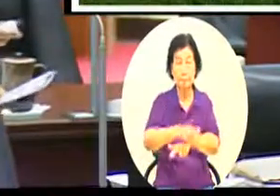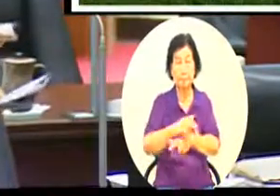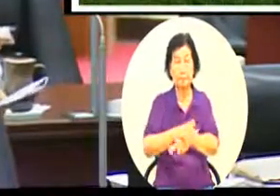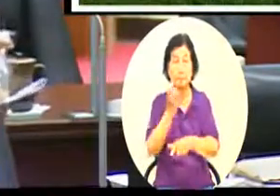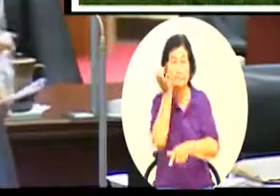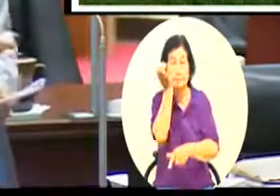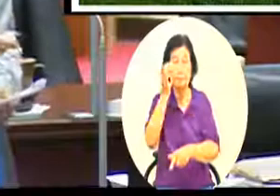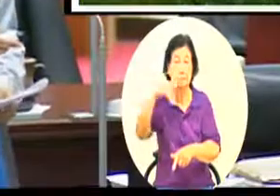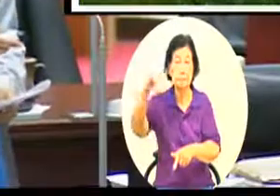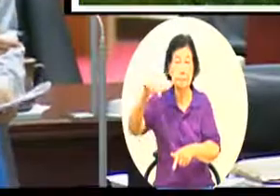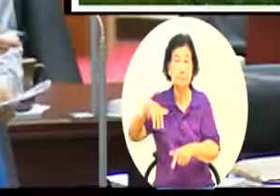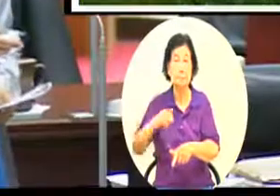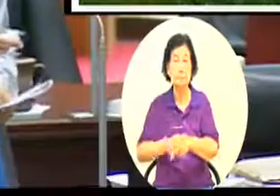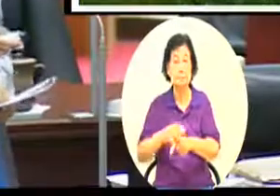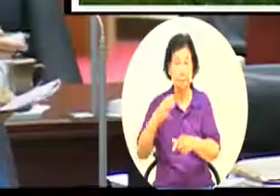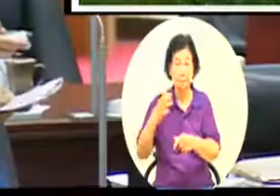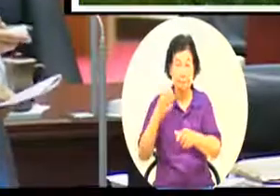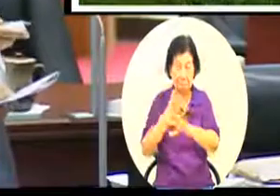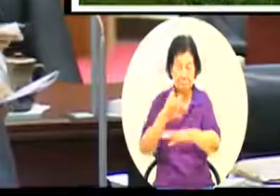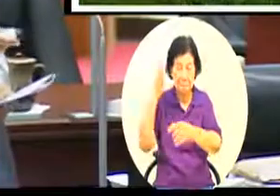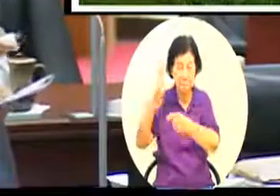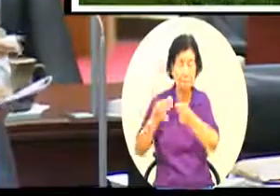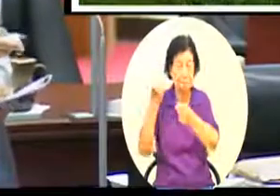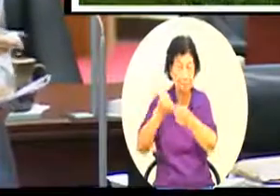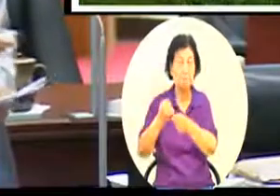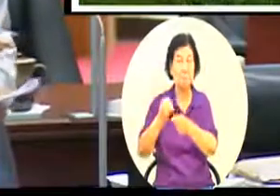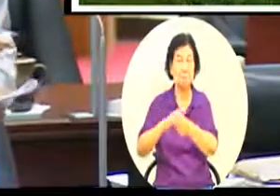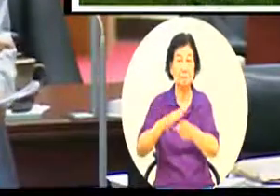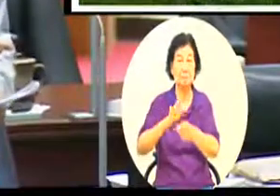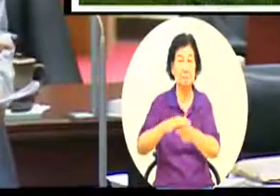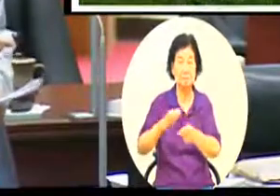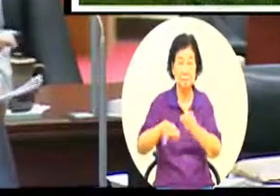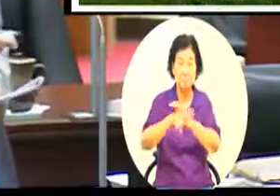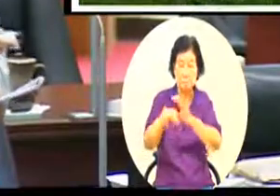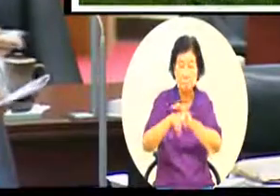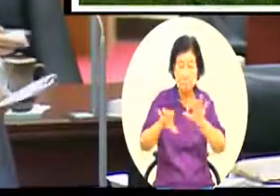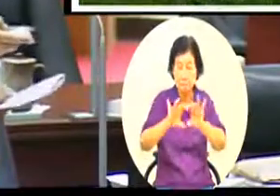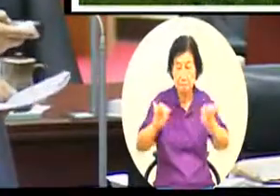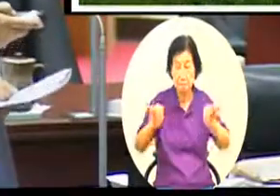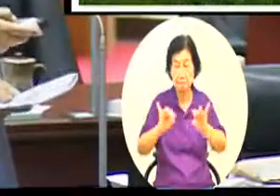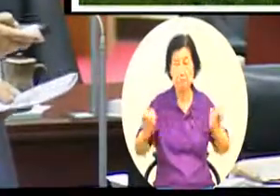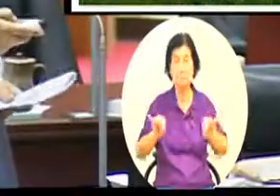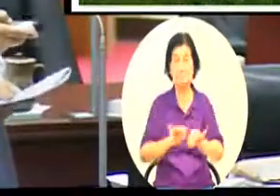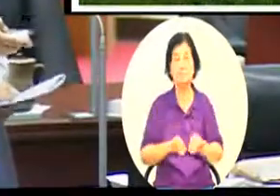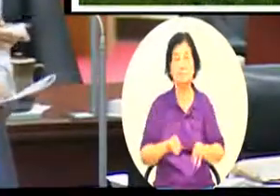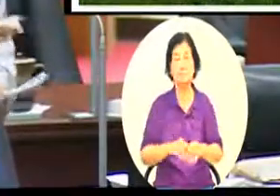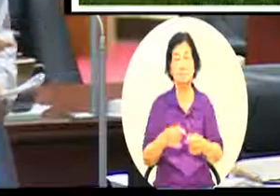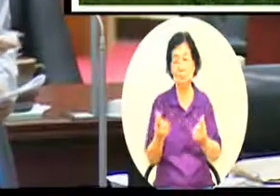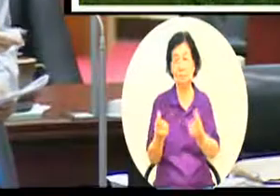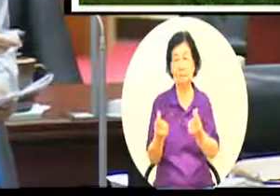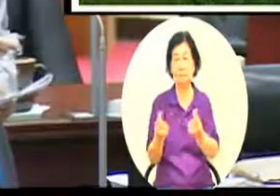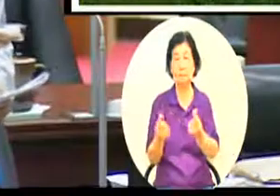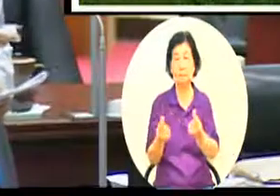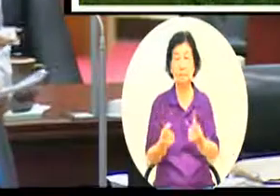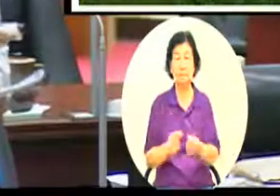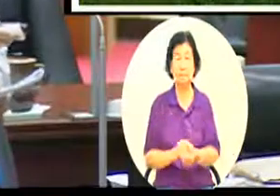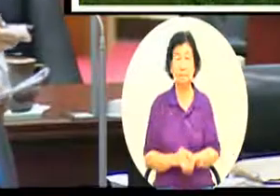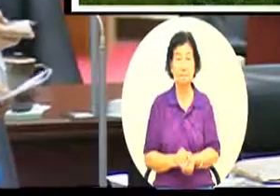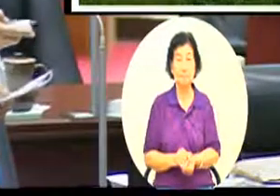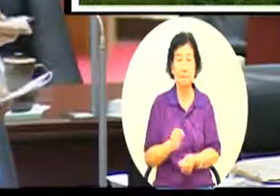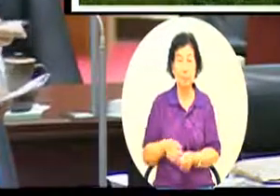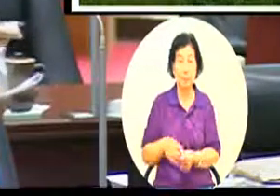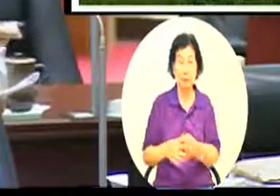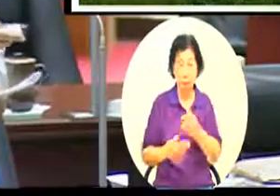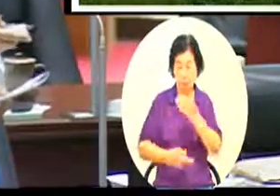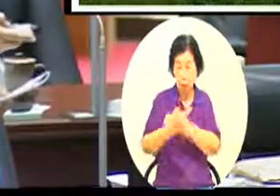在已经多少年了，现在还是一片空地在那边， 到底这个都是我们要积极去开